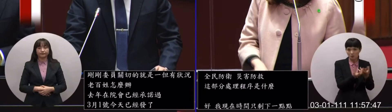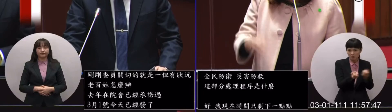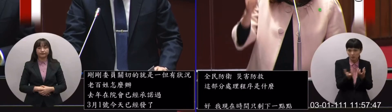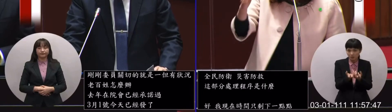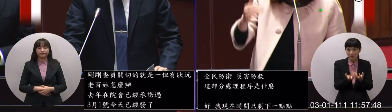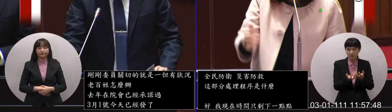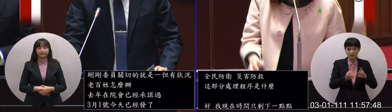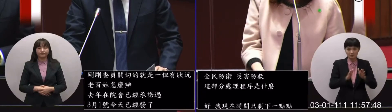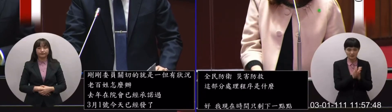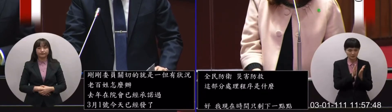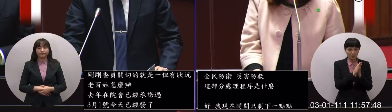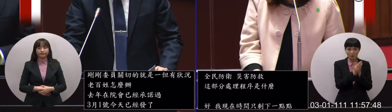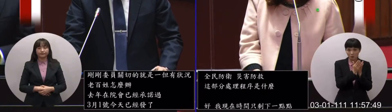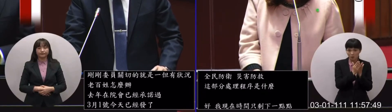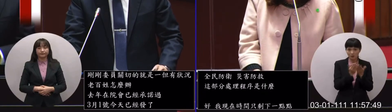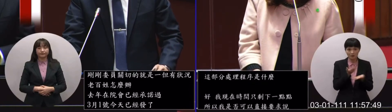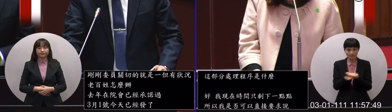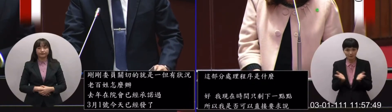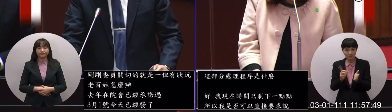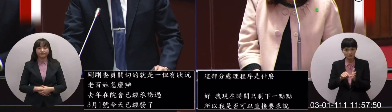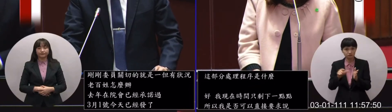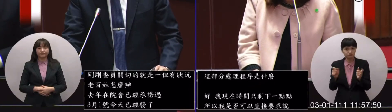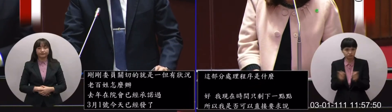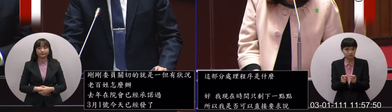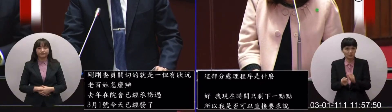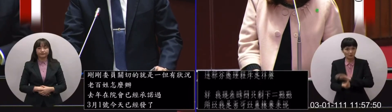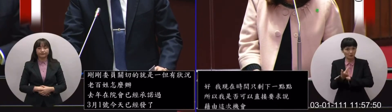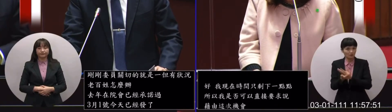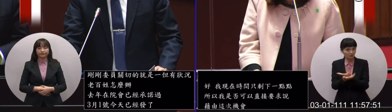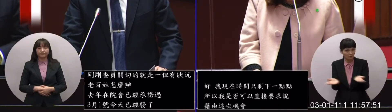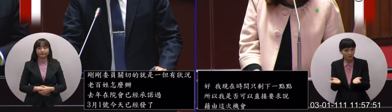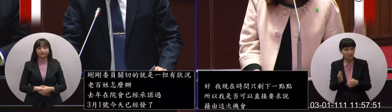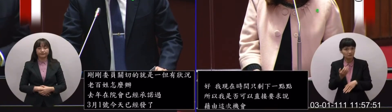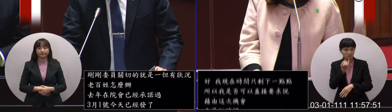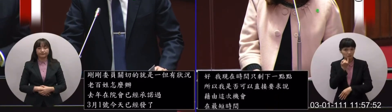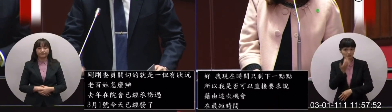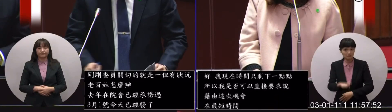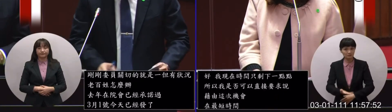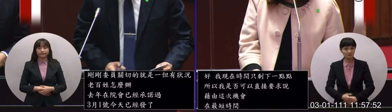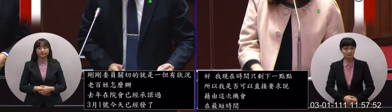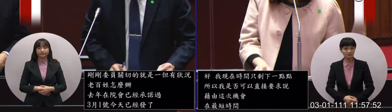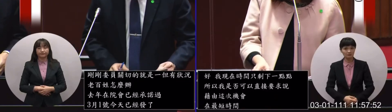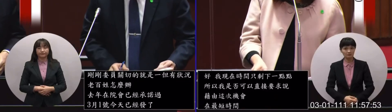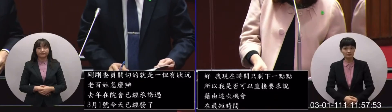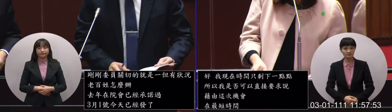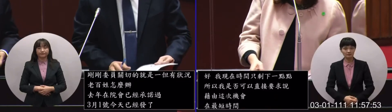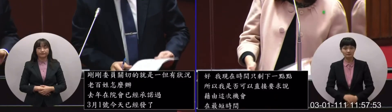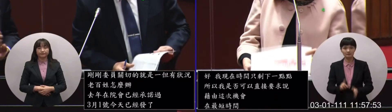有什么，整个系统是怎么样？可不可以最短时间给国民有这个了解？ 是的，好。